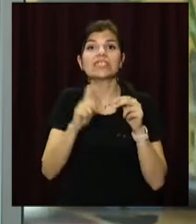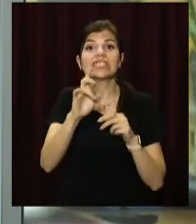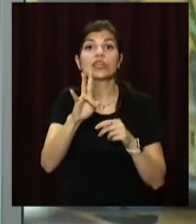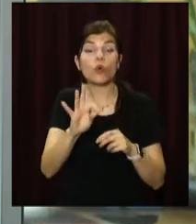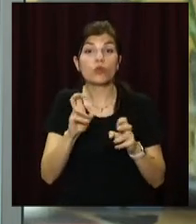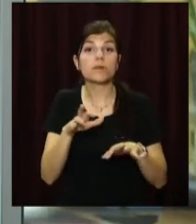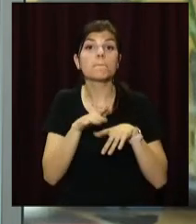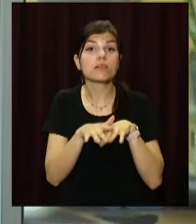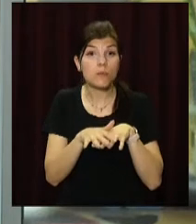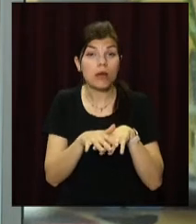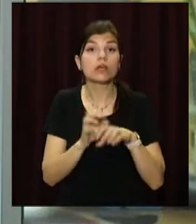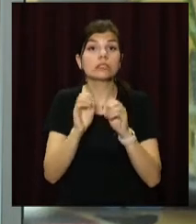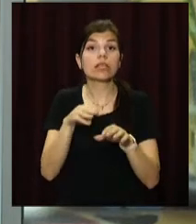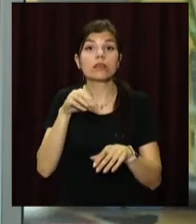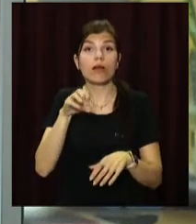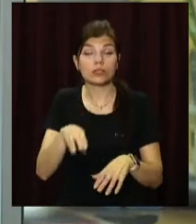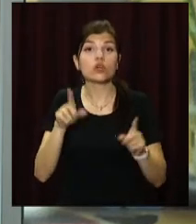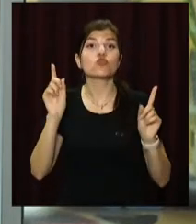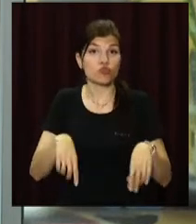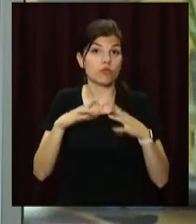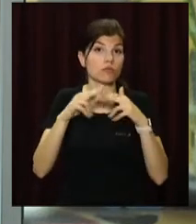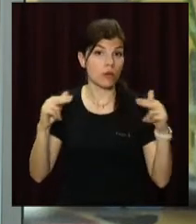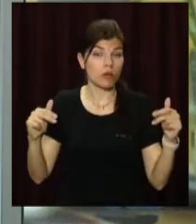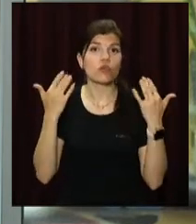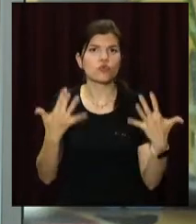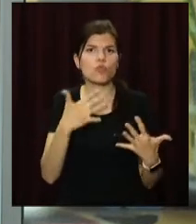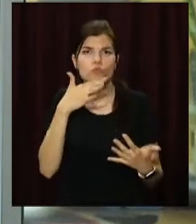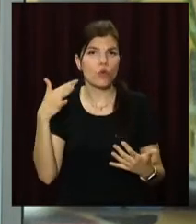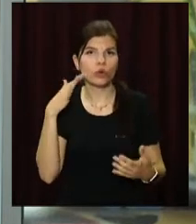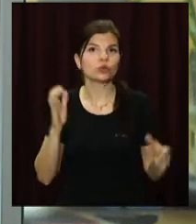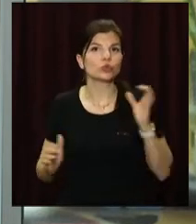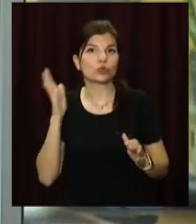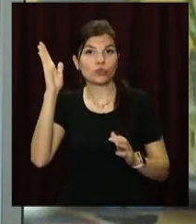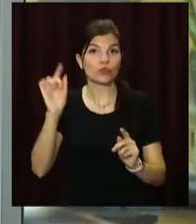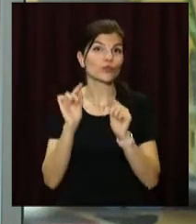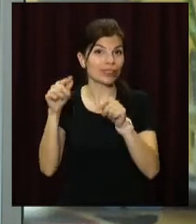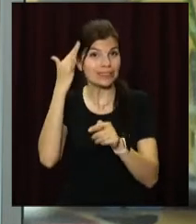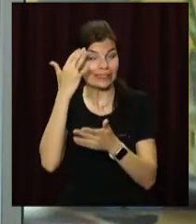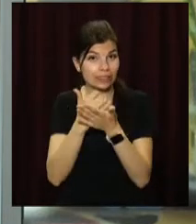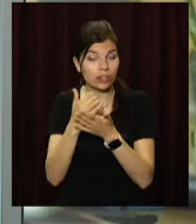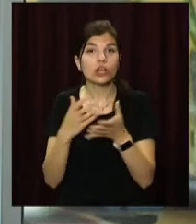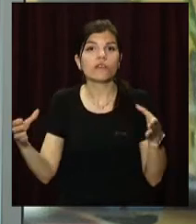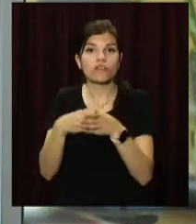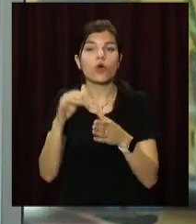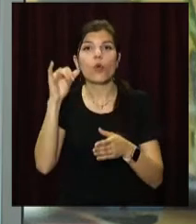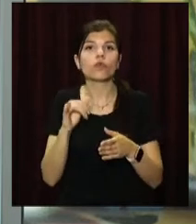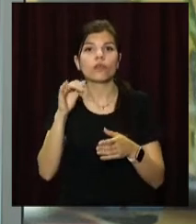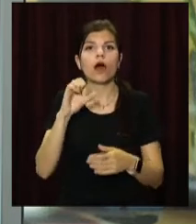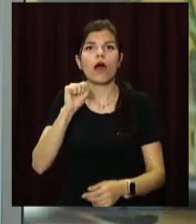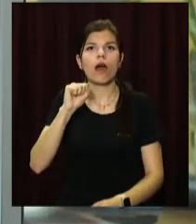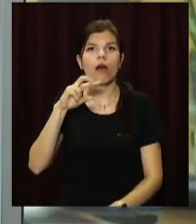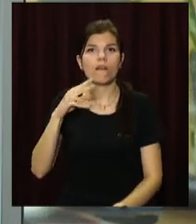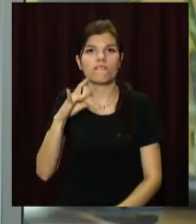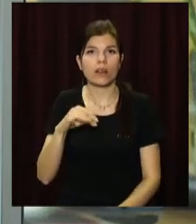з математики, складають тести і в Дніпрі. Кілька сотень майбутніх абітурієнтів зібралися у дворі університету Альфреда